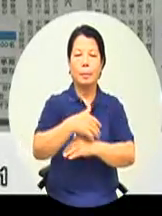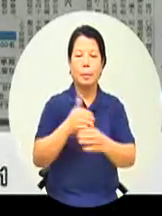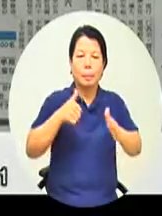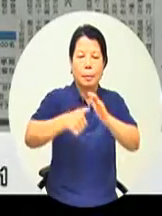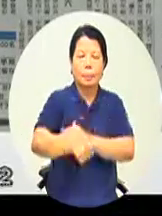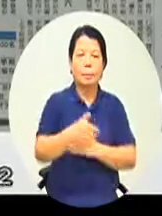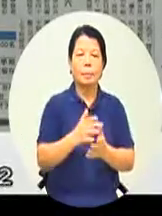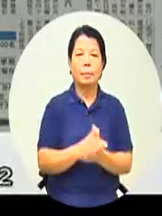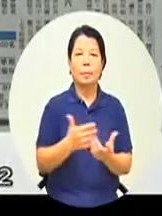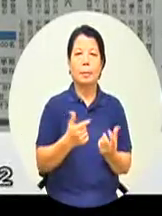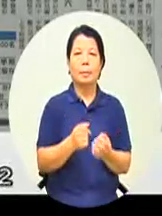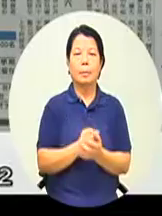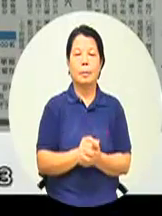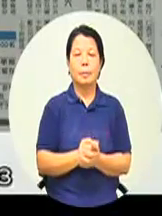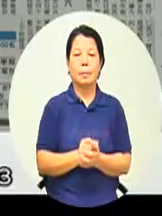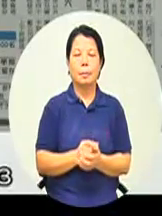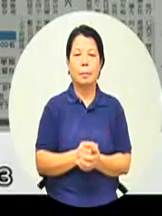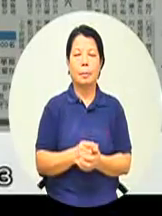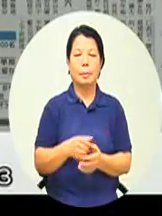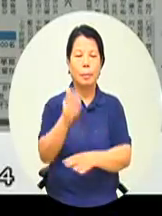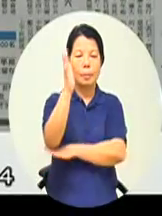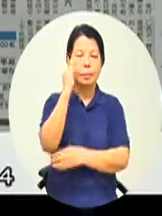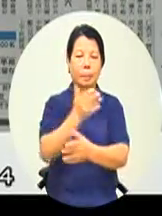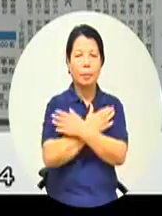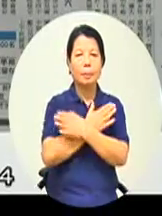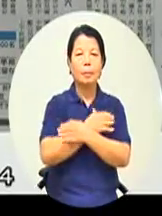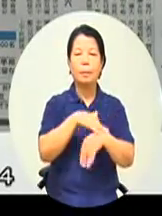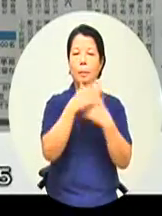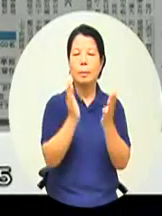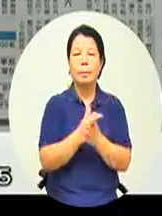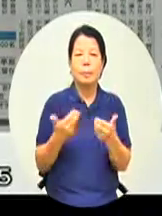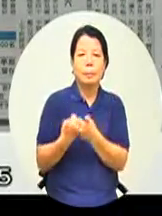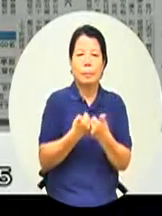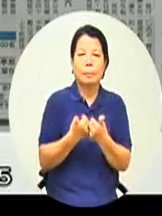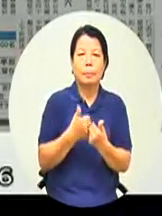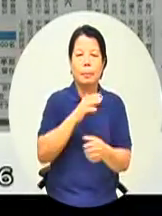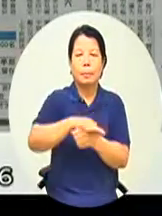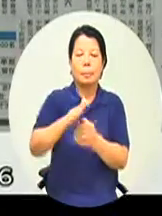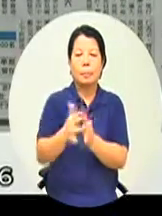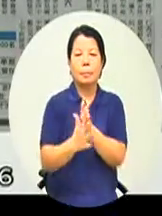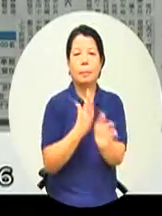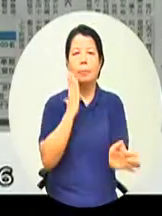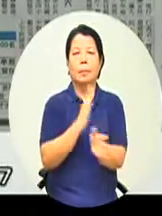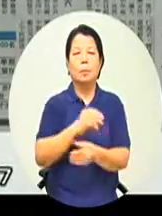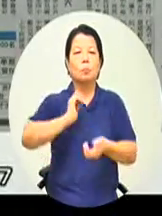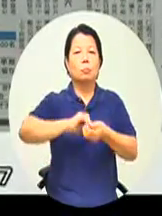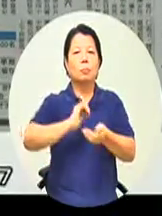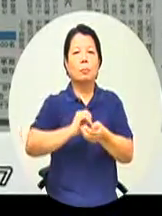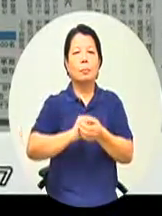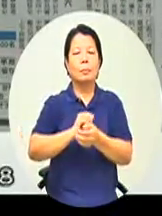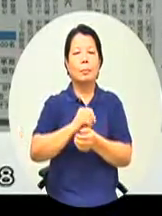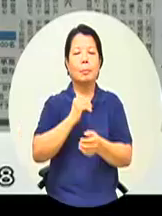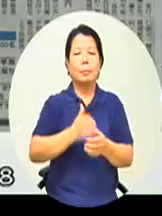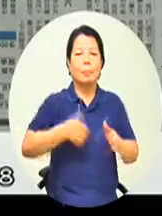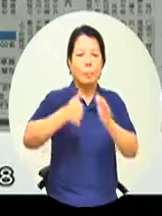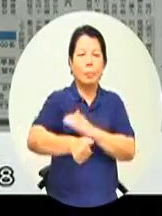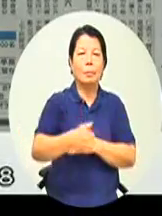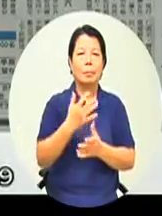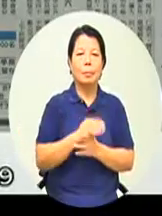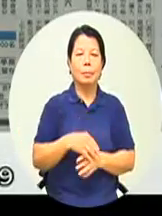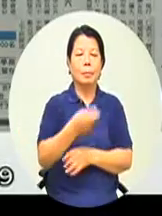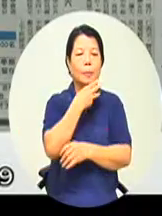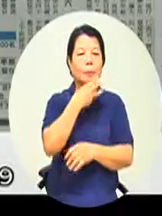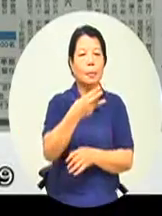这个公立幼儿园几乎都挤破头，而且排队也不见得排得上，那尤其是3岁